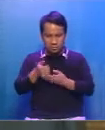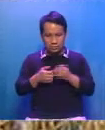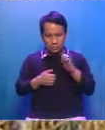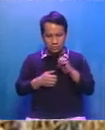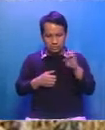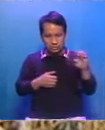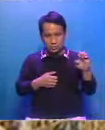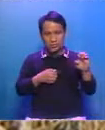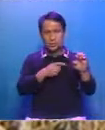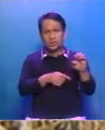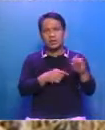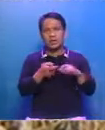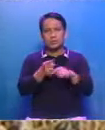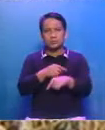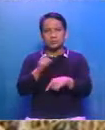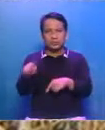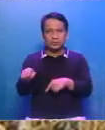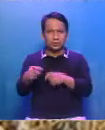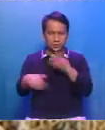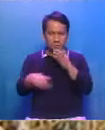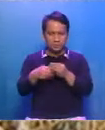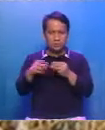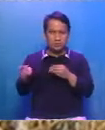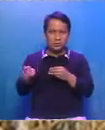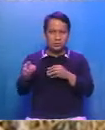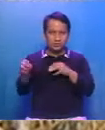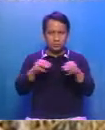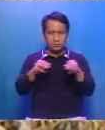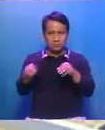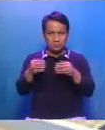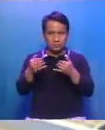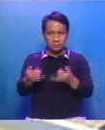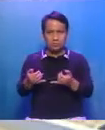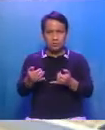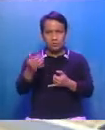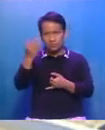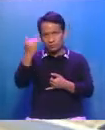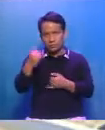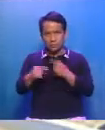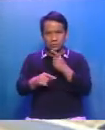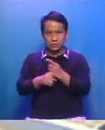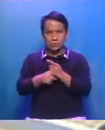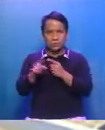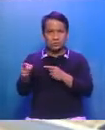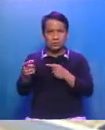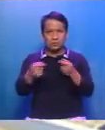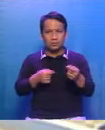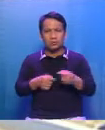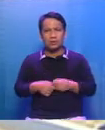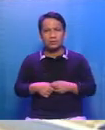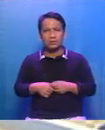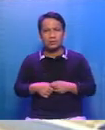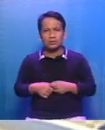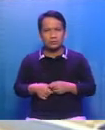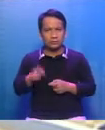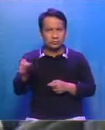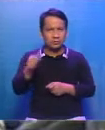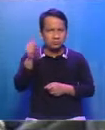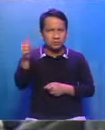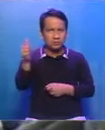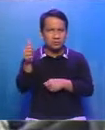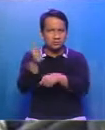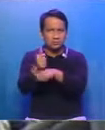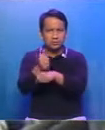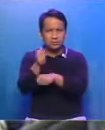ECC. Dagdag ni Teodoro, kumikilos sila ngayon para maitama ang mali. Hindi namin siya sinisisi. Hindi